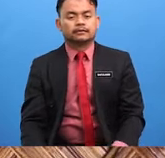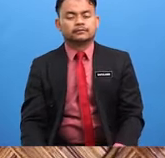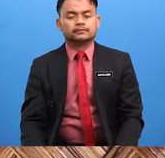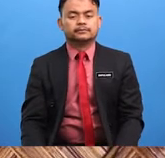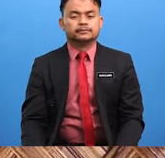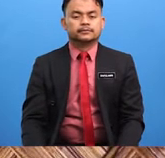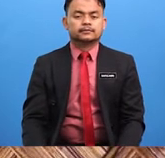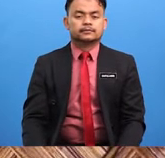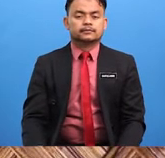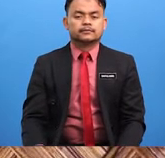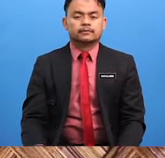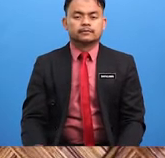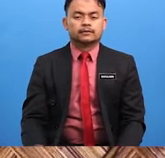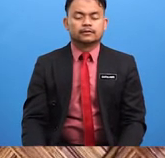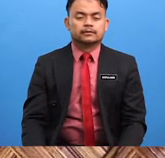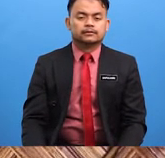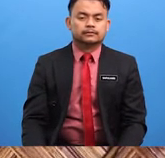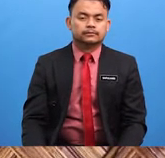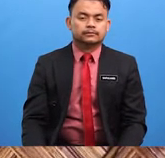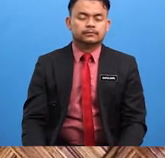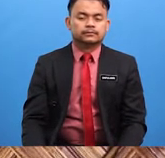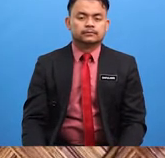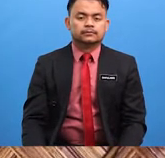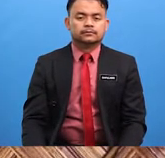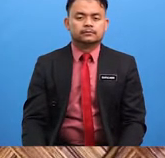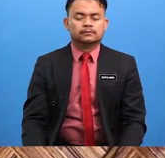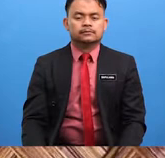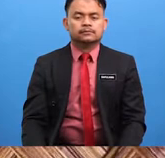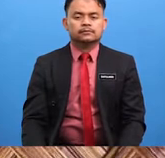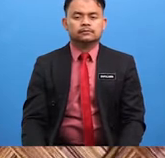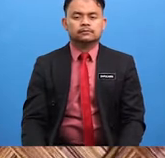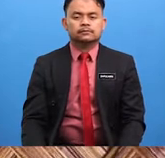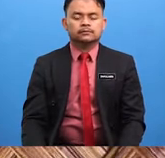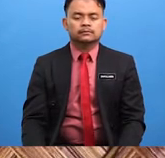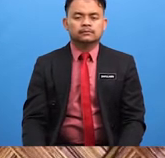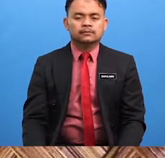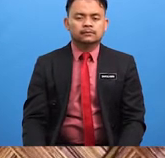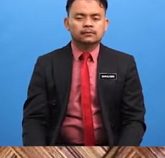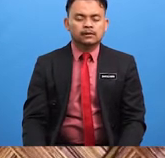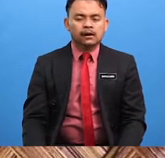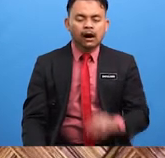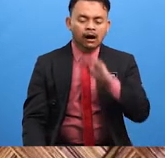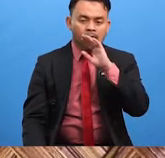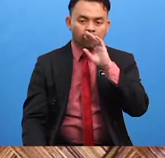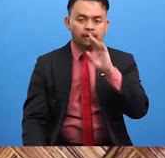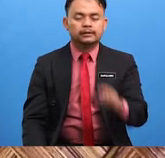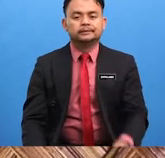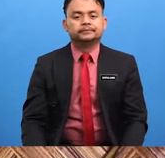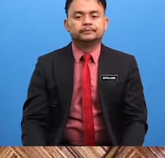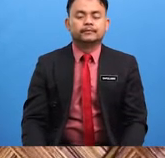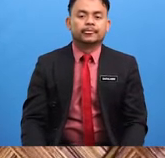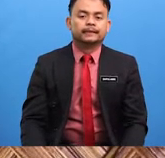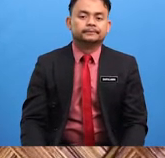dan arang untuk warna hitam. Cara moden pula ialah dengan menggunakan dye, sejenis warna tepung pelbagai